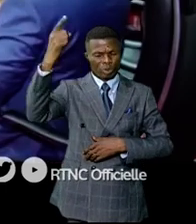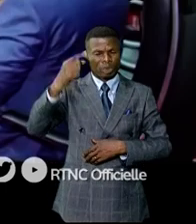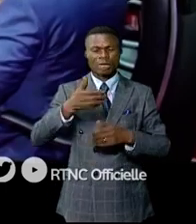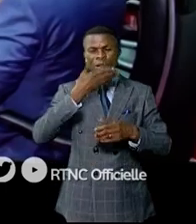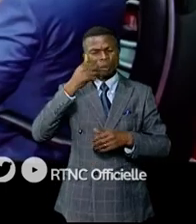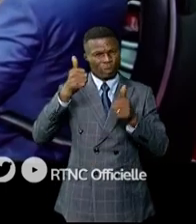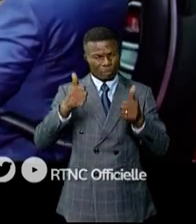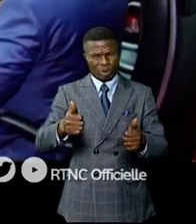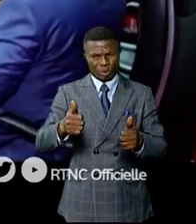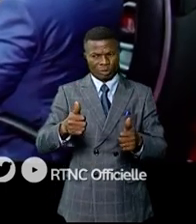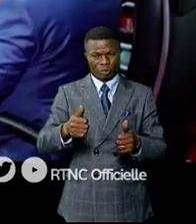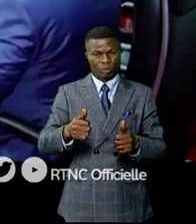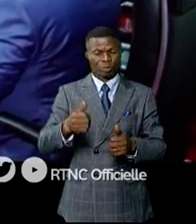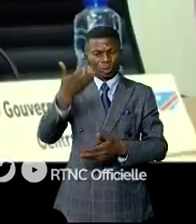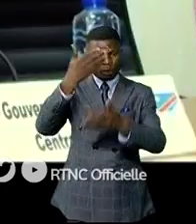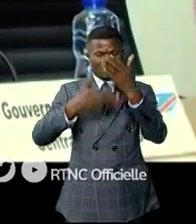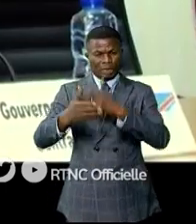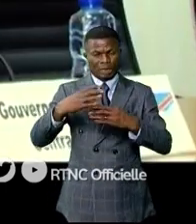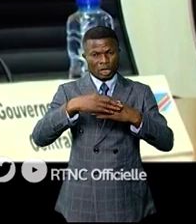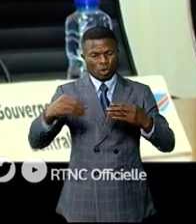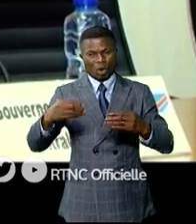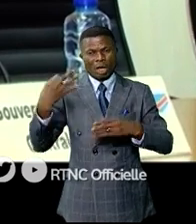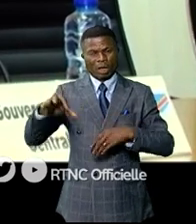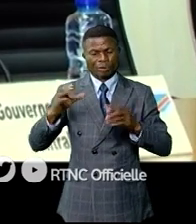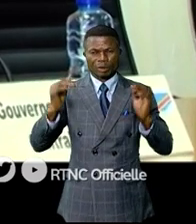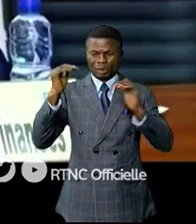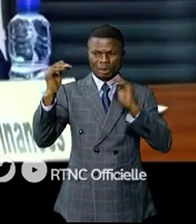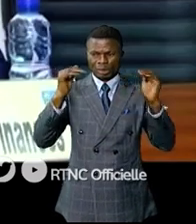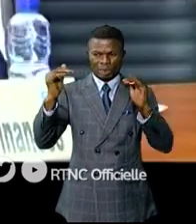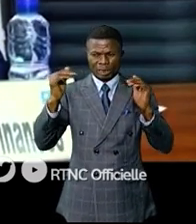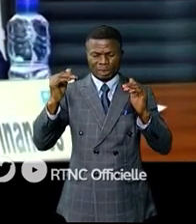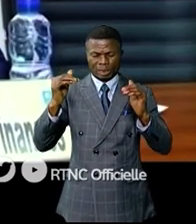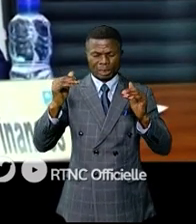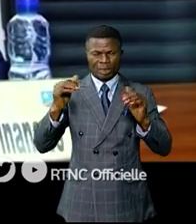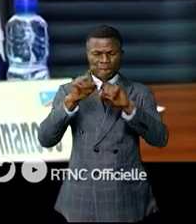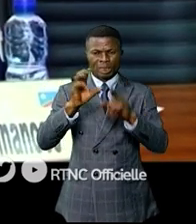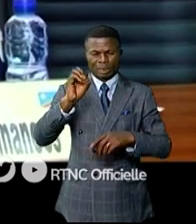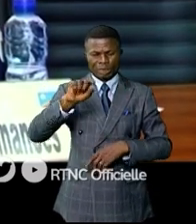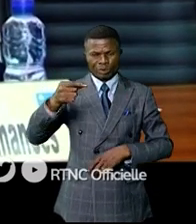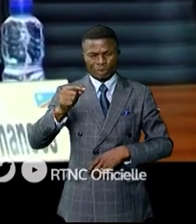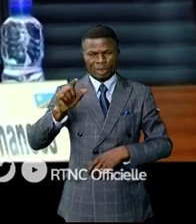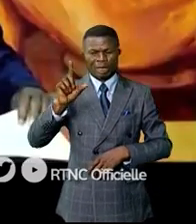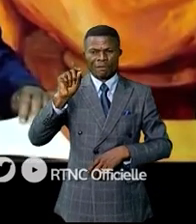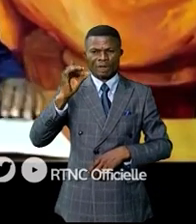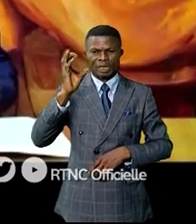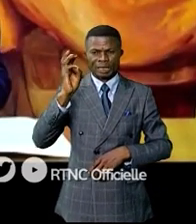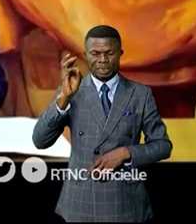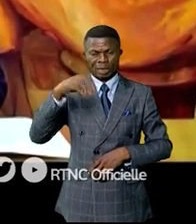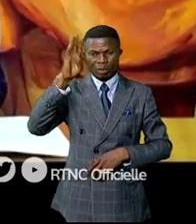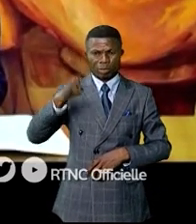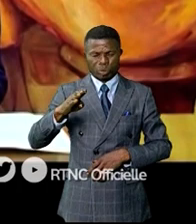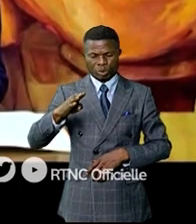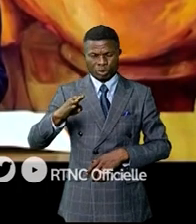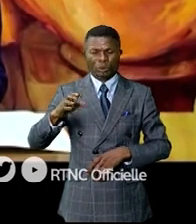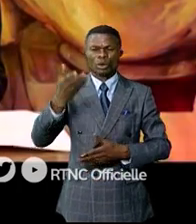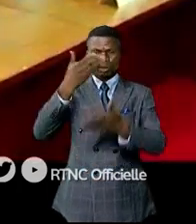encourageant. Le taux de change est resté stable avec une légère appréciation des 0,26% au niveau du taux